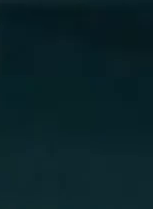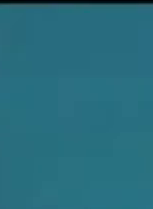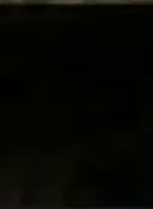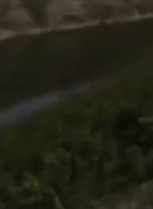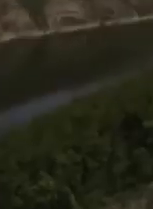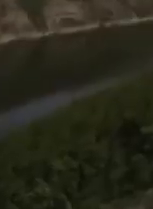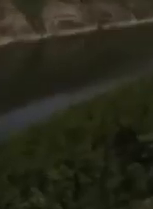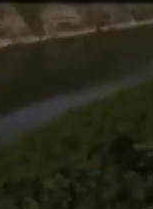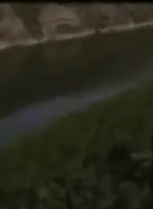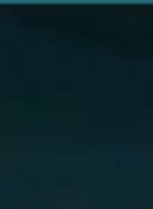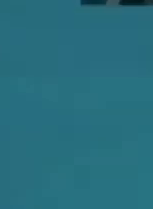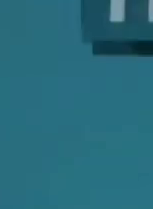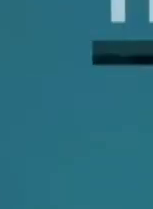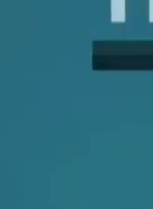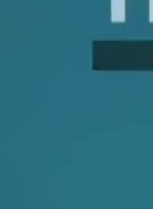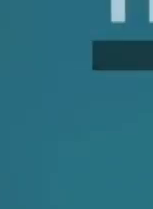Музика